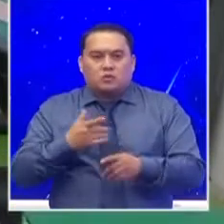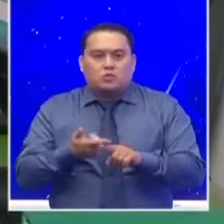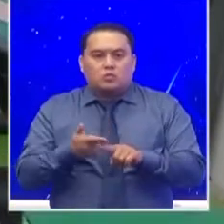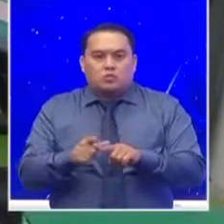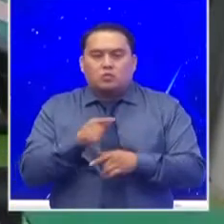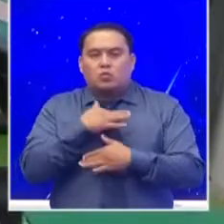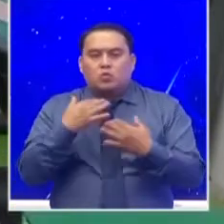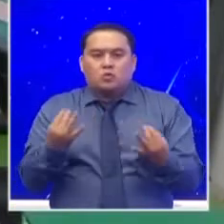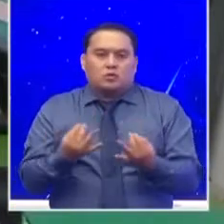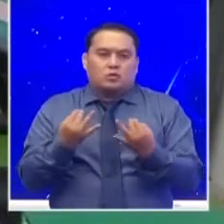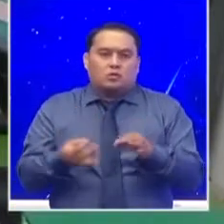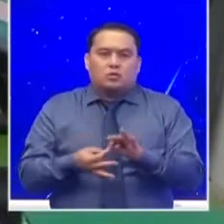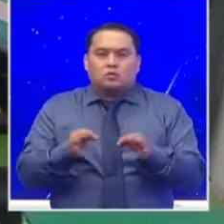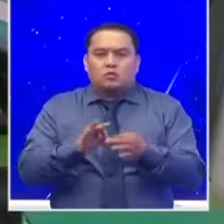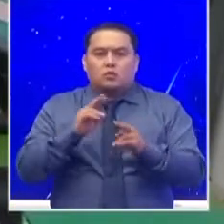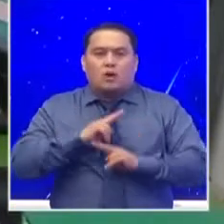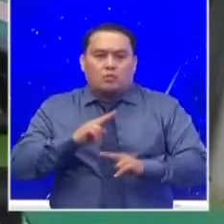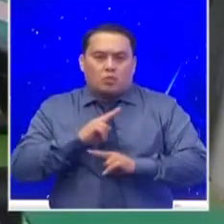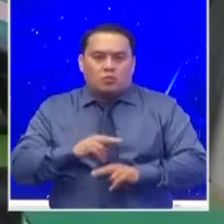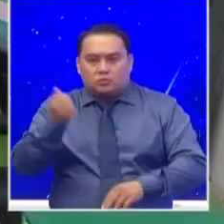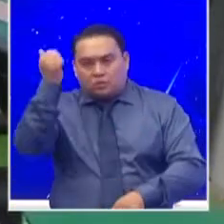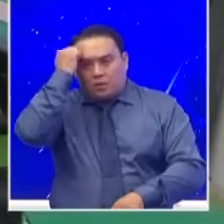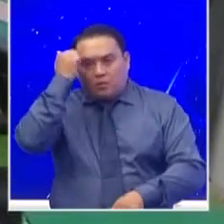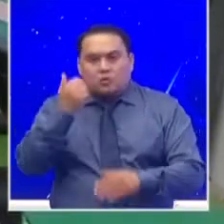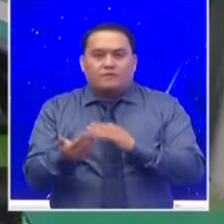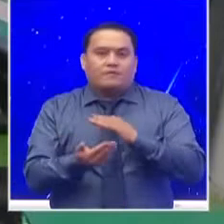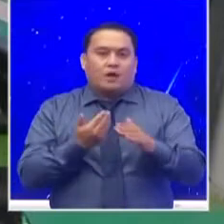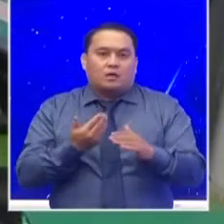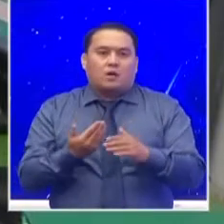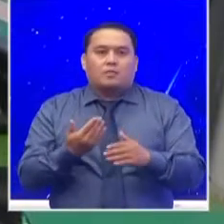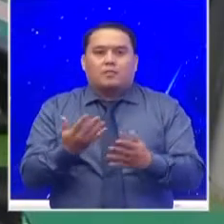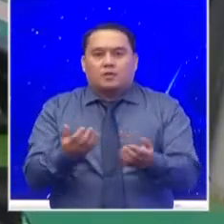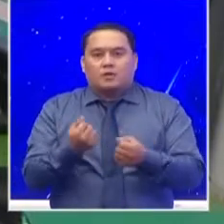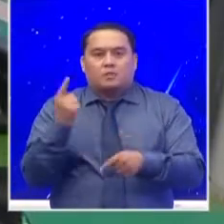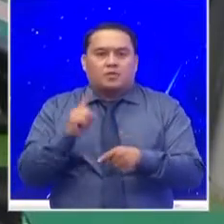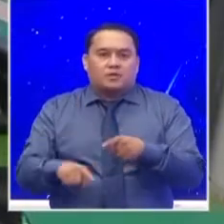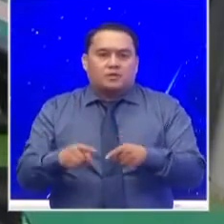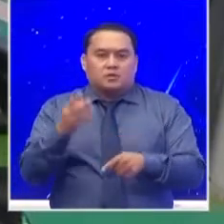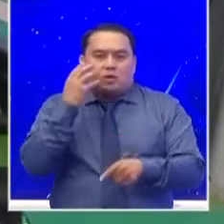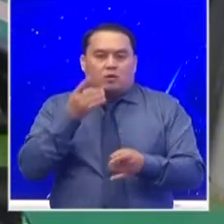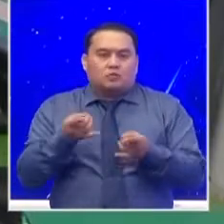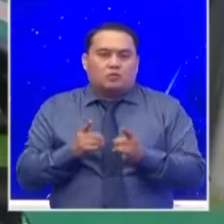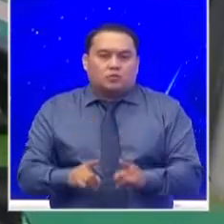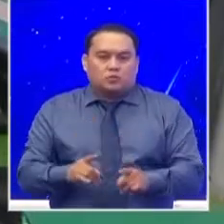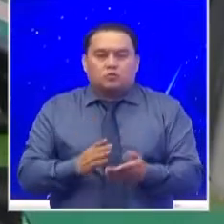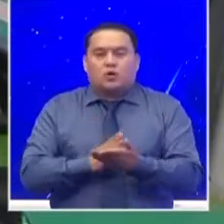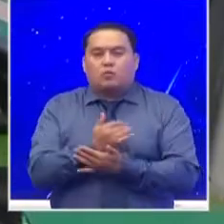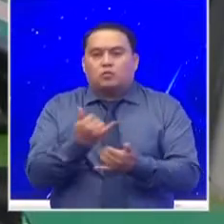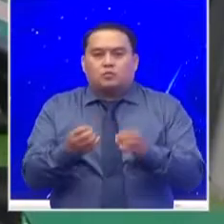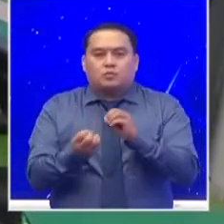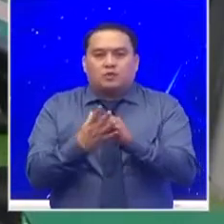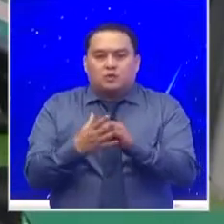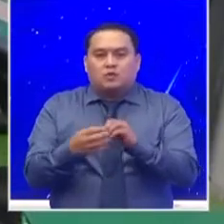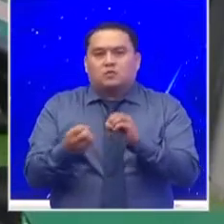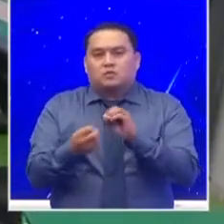много интересного, трудного было в работе. Самый запоминающийся вызов – это принятие первых родов. Сейчас в день обслуживаем в среднем по